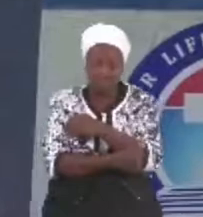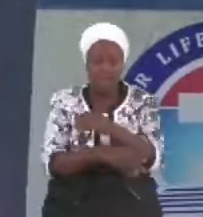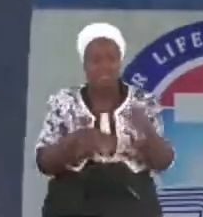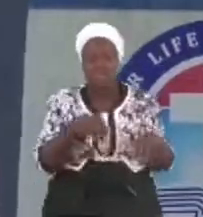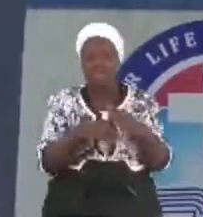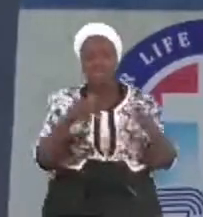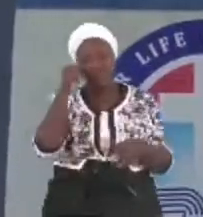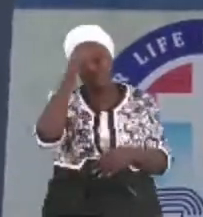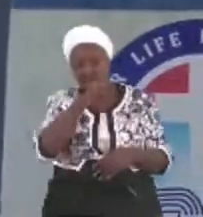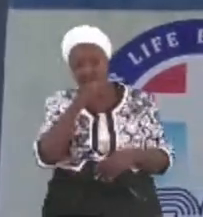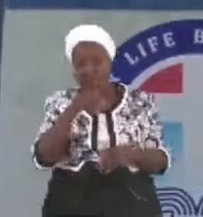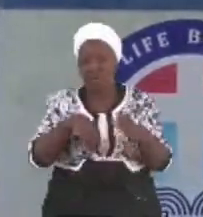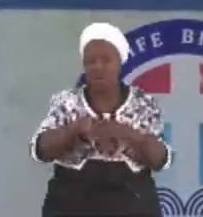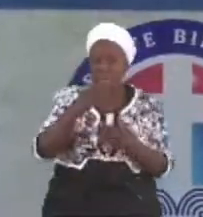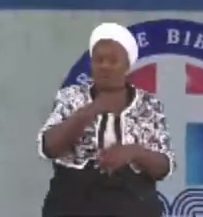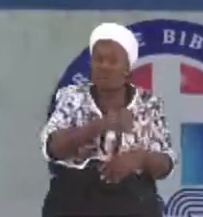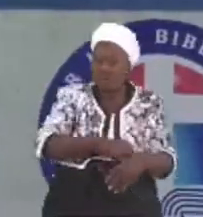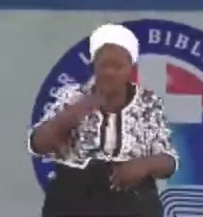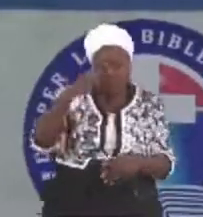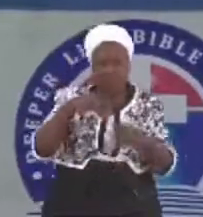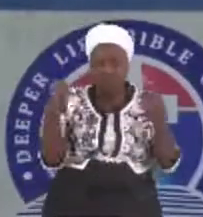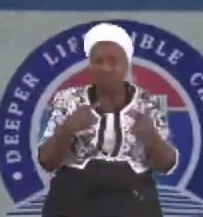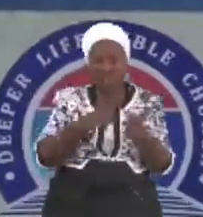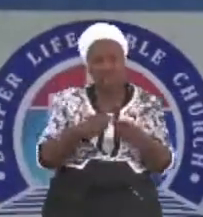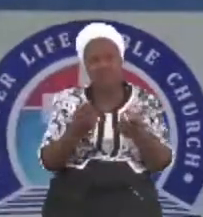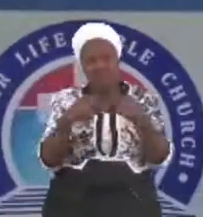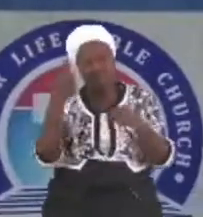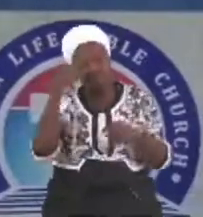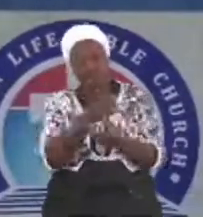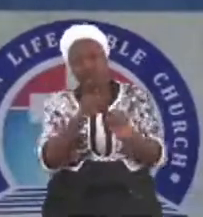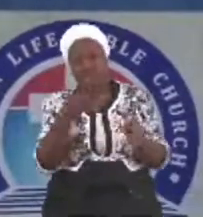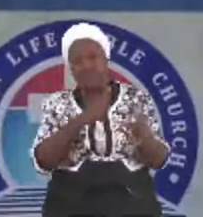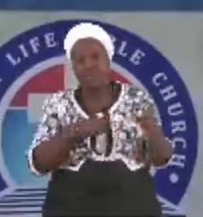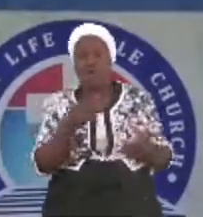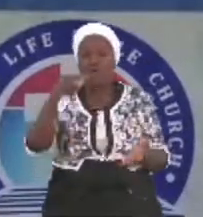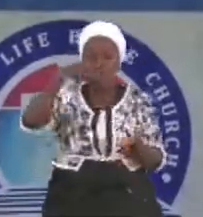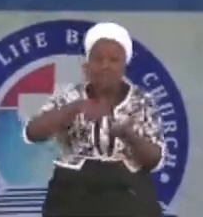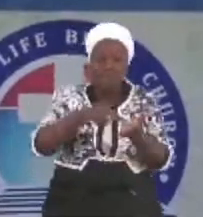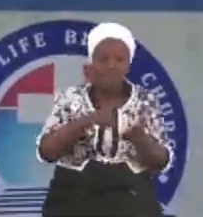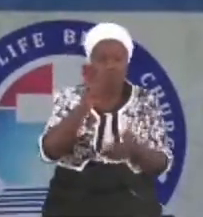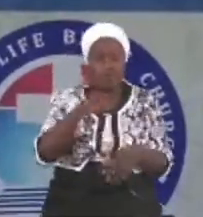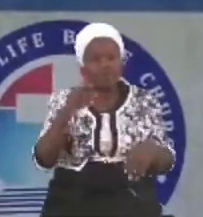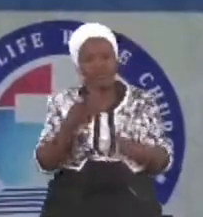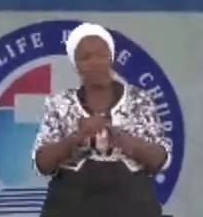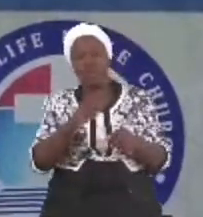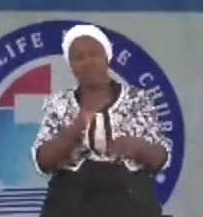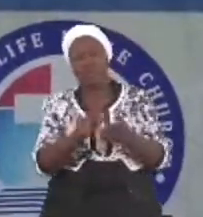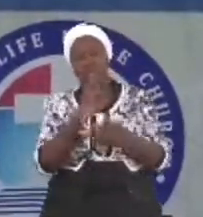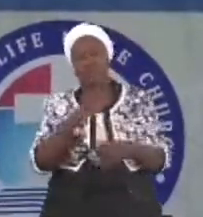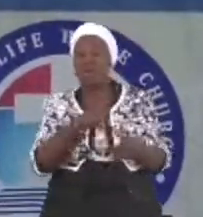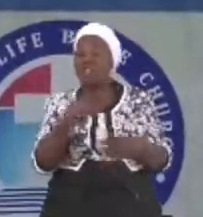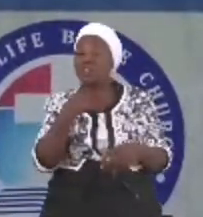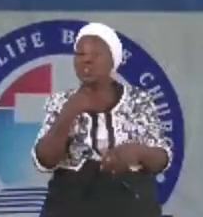tu es attristé pour tes péchés, et tu viens pour le salut du Seigneur, lève-toi partout tu es, et parle au